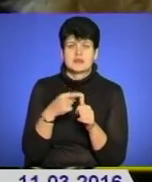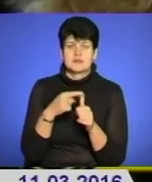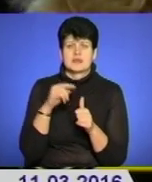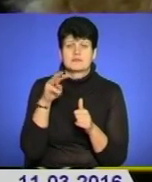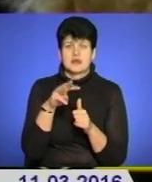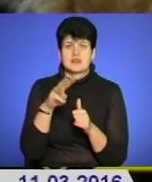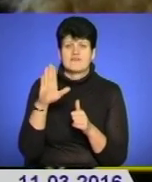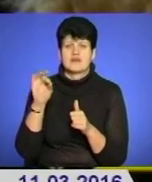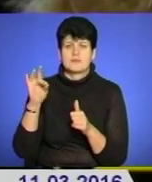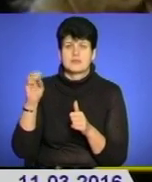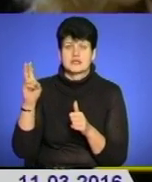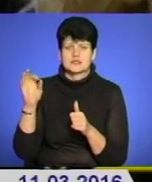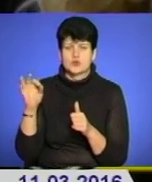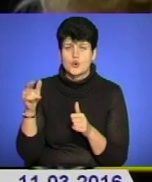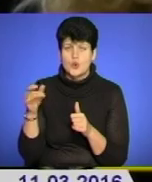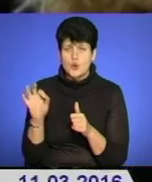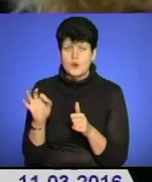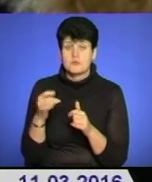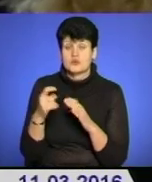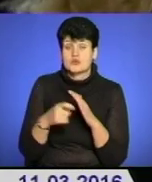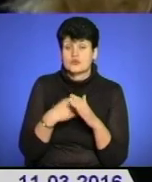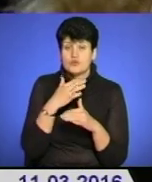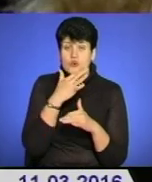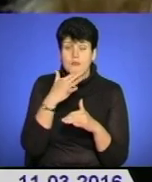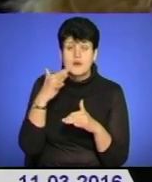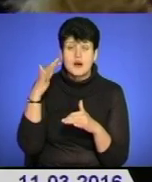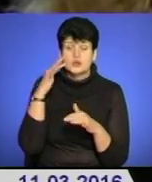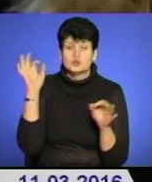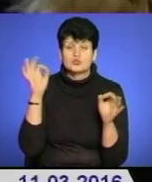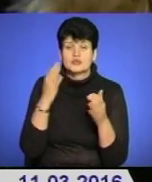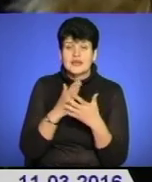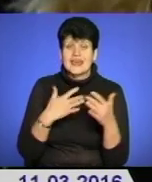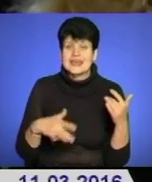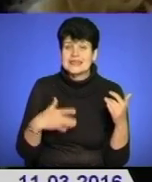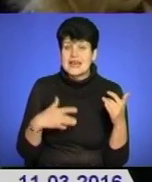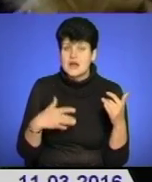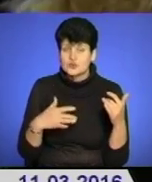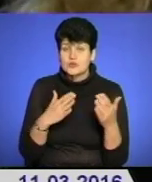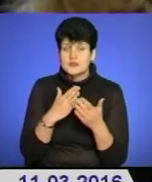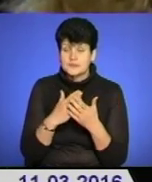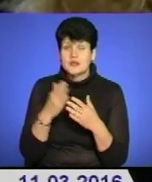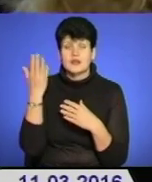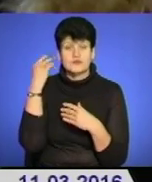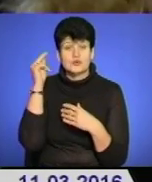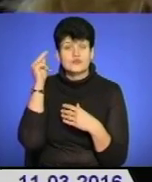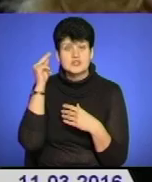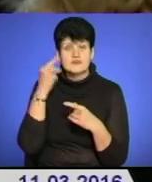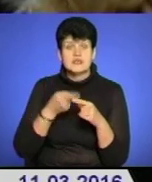ми довідалися дуже багато нового, що в нього є багато музики гітарної, він навчався на гітарі, бо колись це було